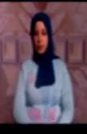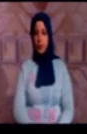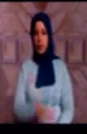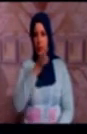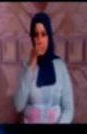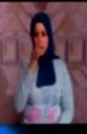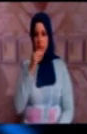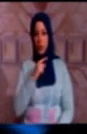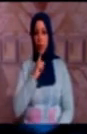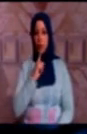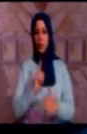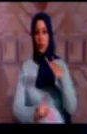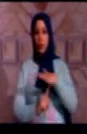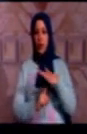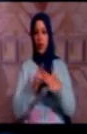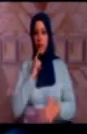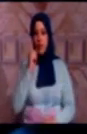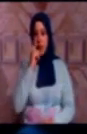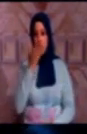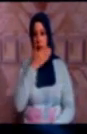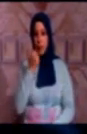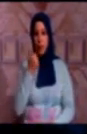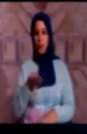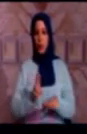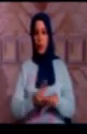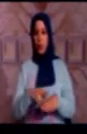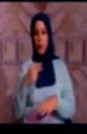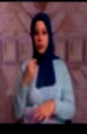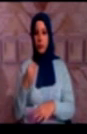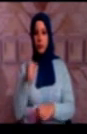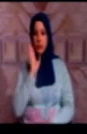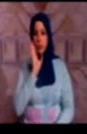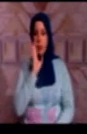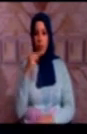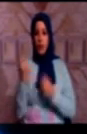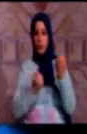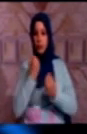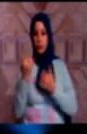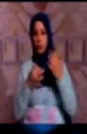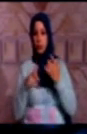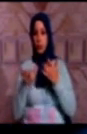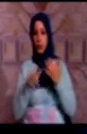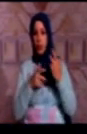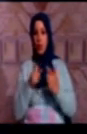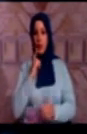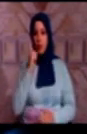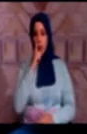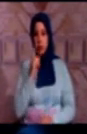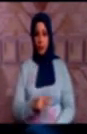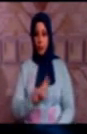الفنون الجميله والفنون التطبيقيه والتربيه الرياضيه والموسيقيه والتربيه الفنيه والخلاء